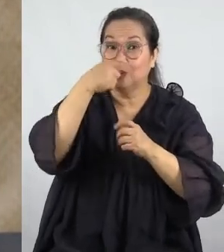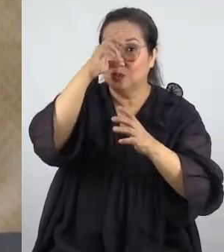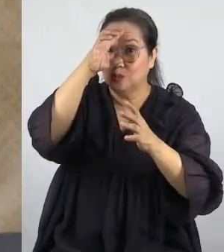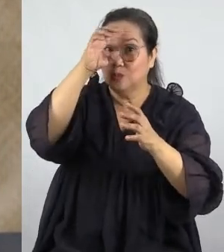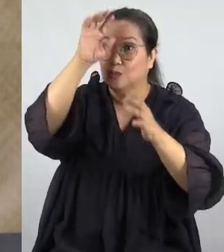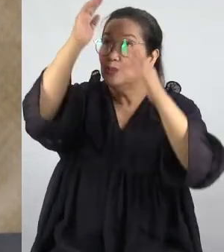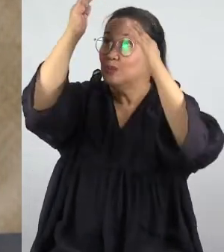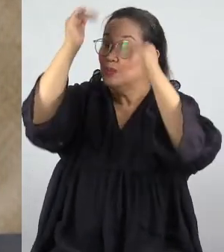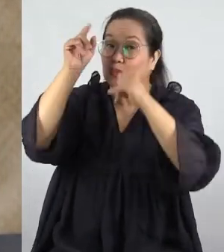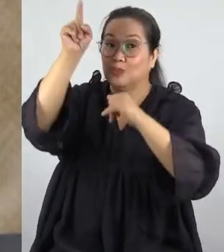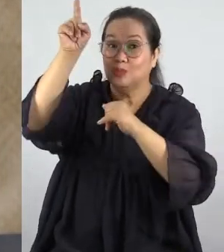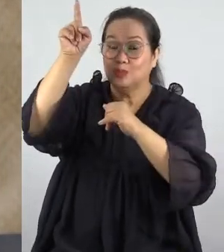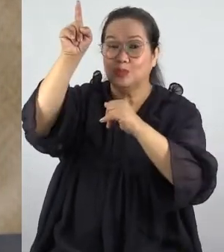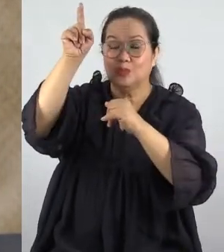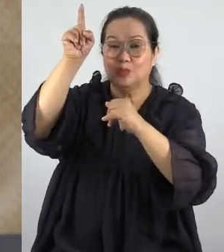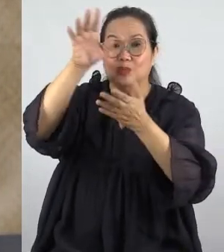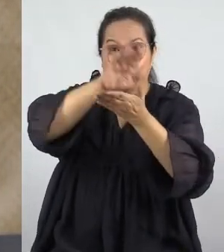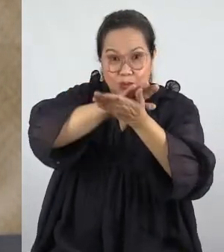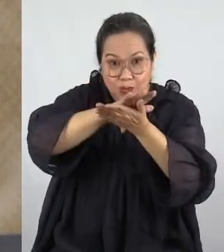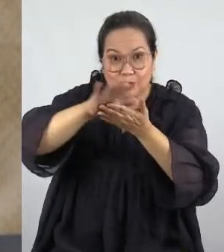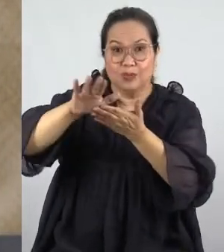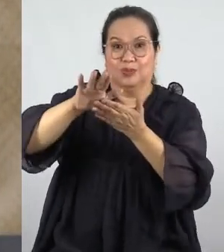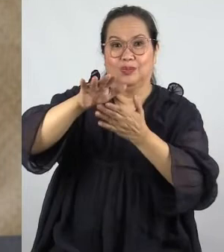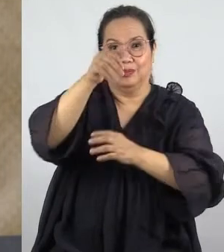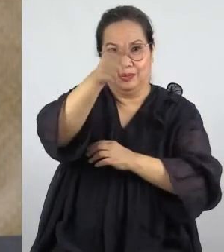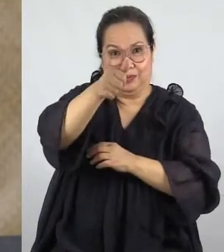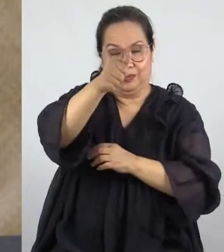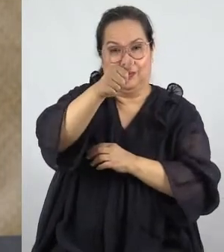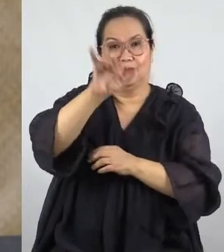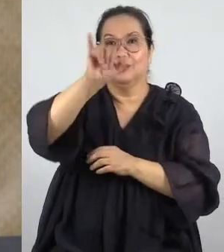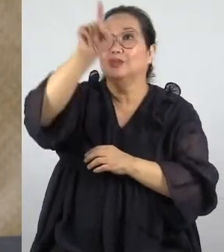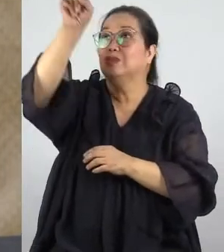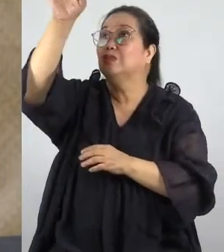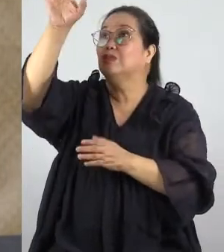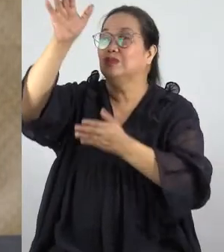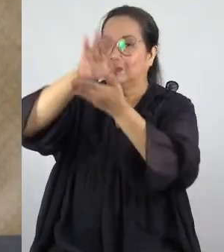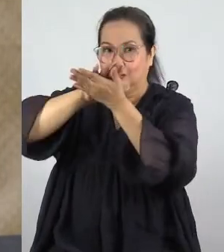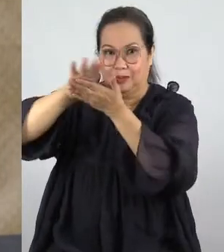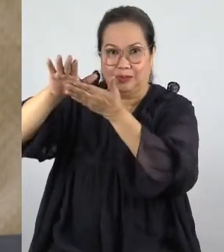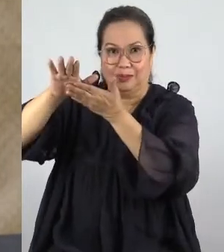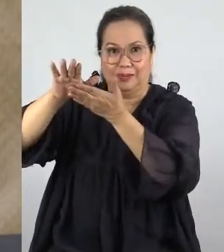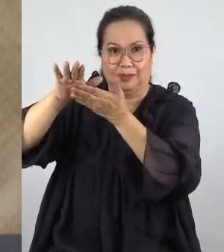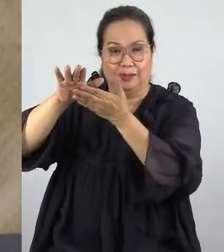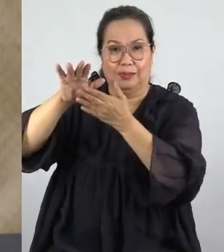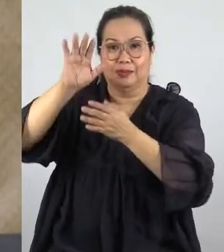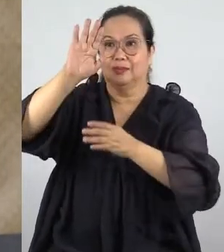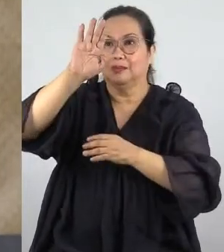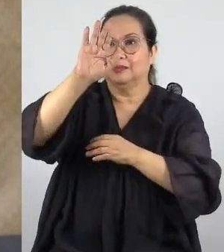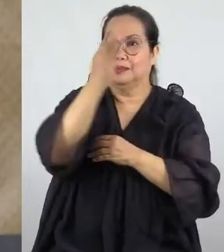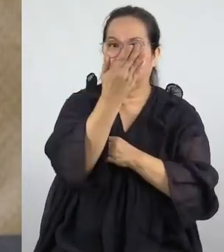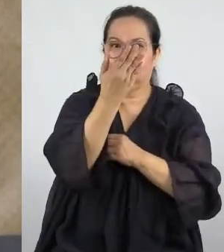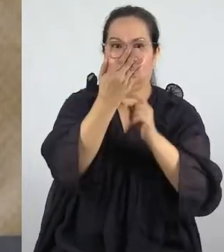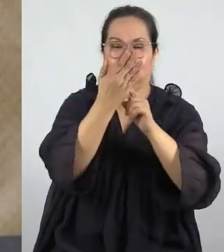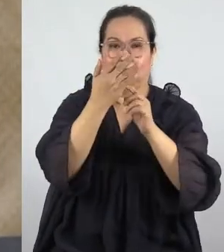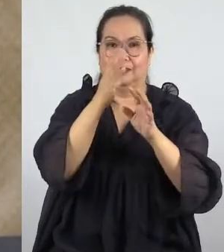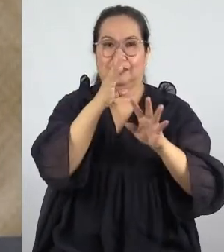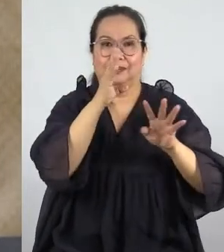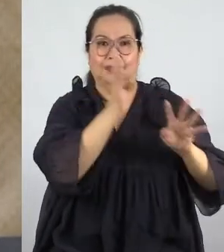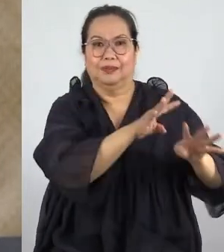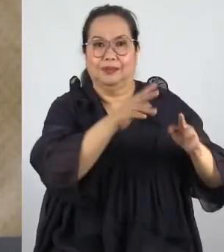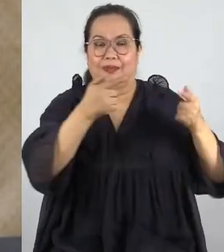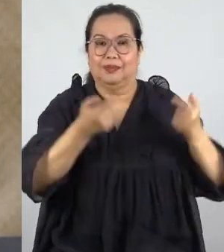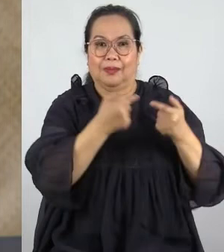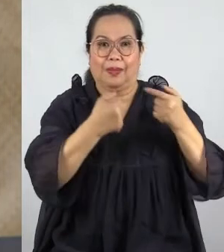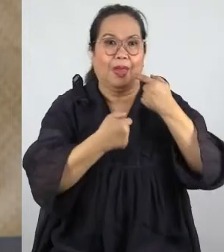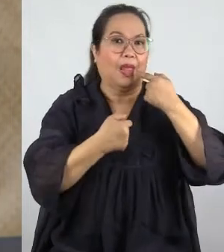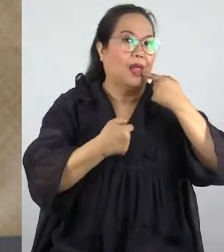Him purifies himself as He is pure. Tinatalikuran ang pabigat at kasalanan